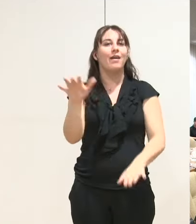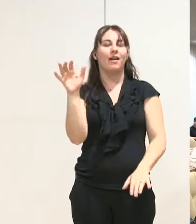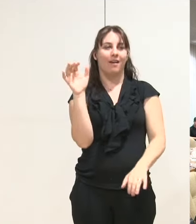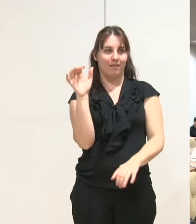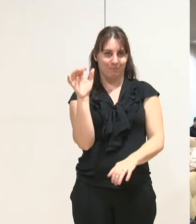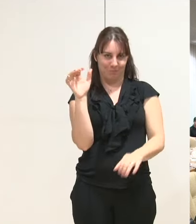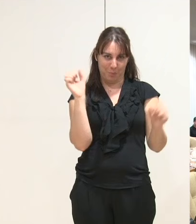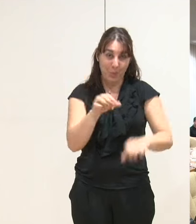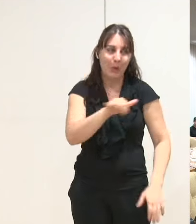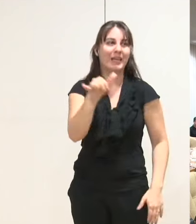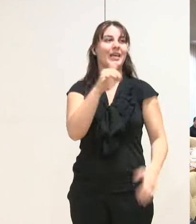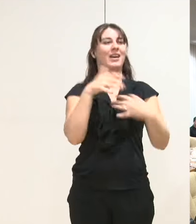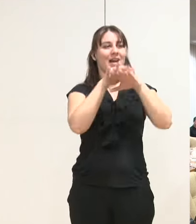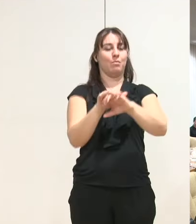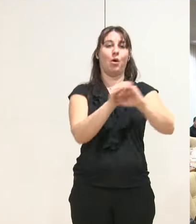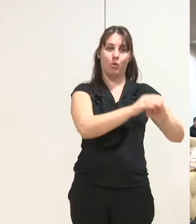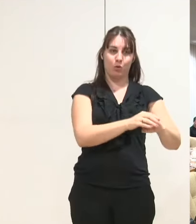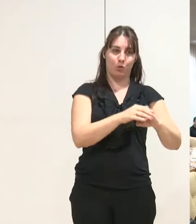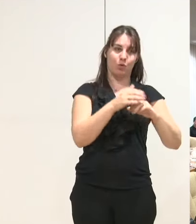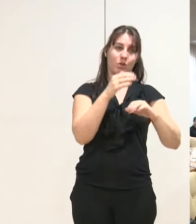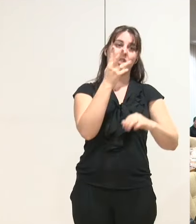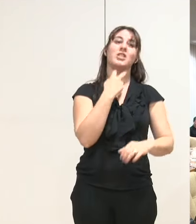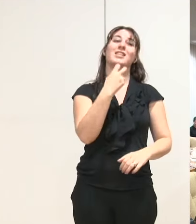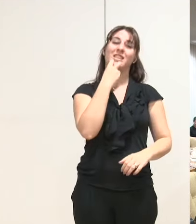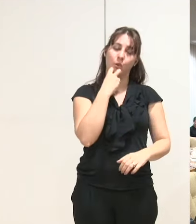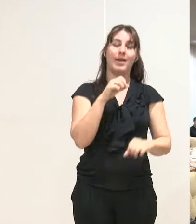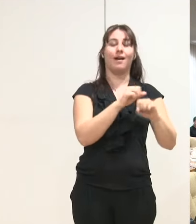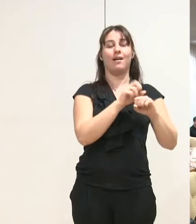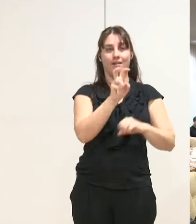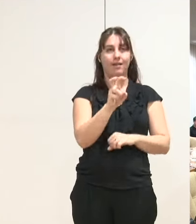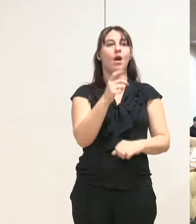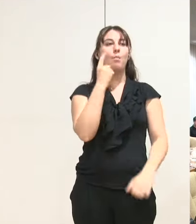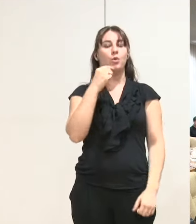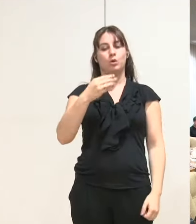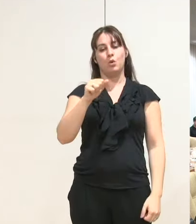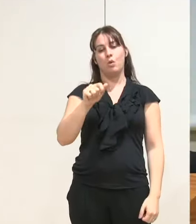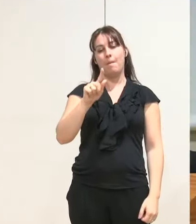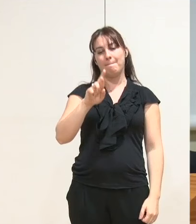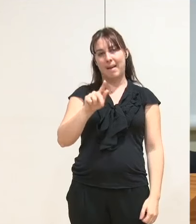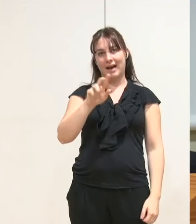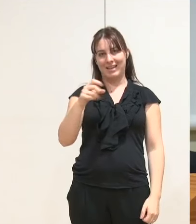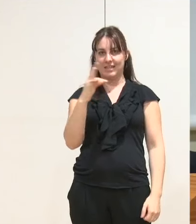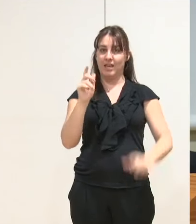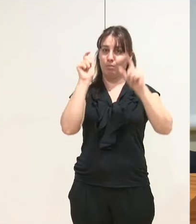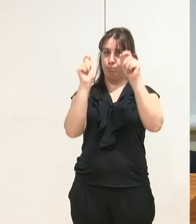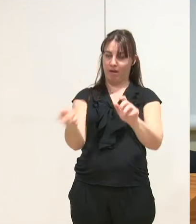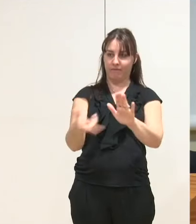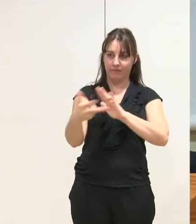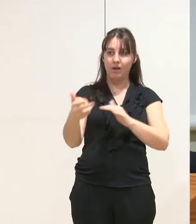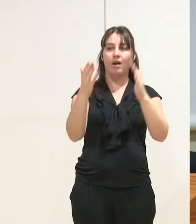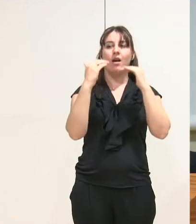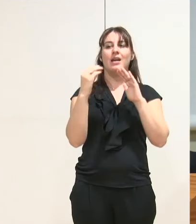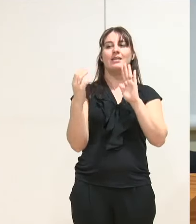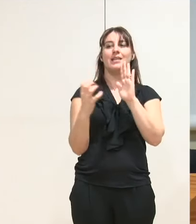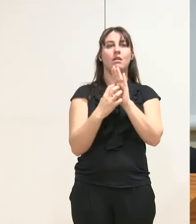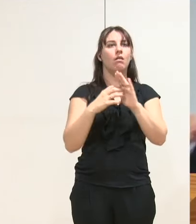rassemblement citoyens de la gauche et les écologistes donc la désignation de Monsieur Marguet est faite et je mets la délibération